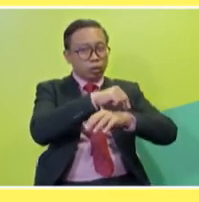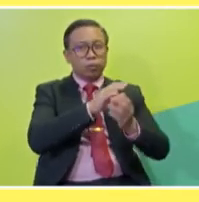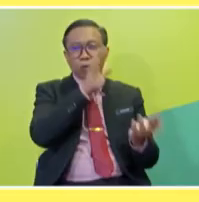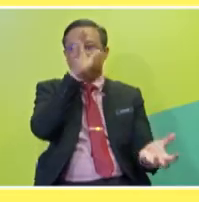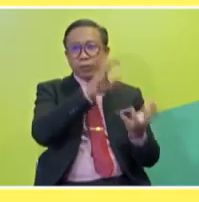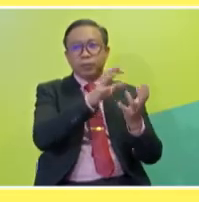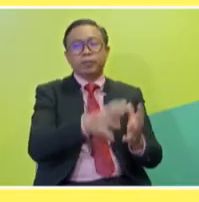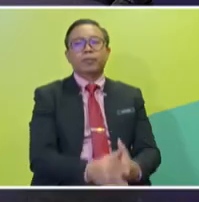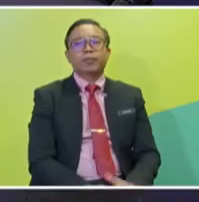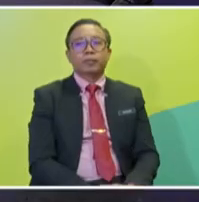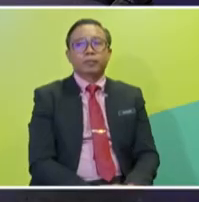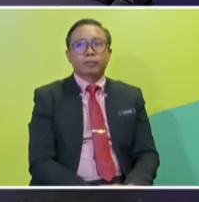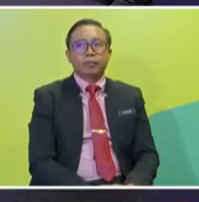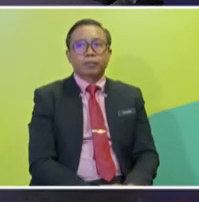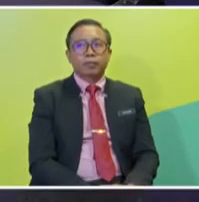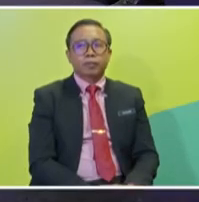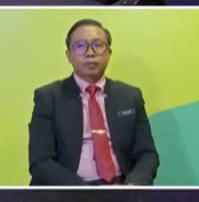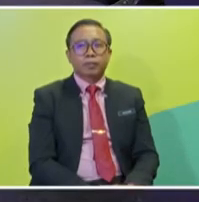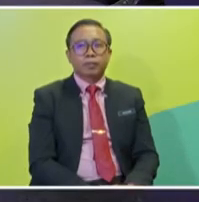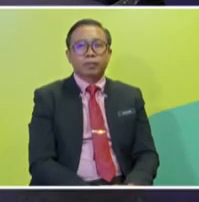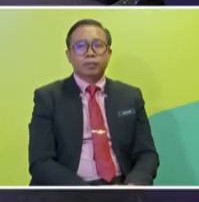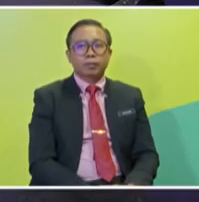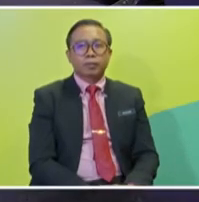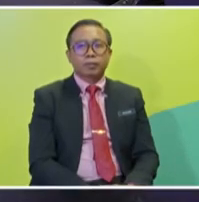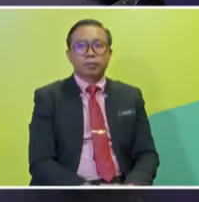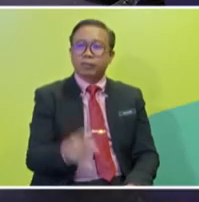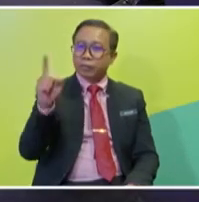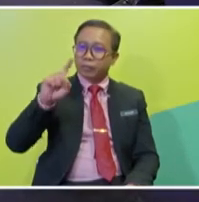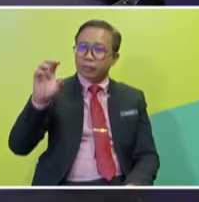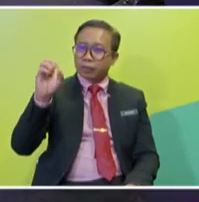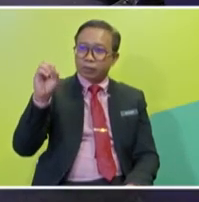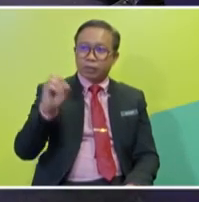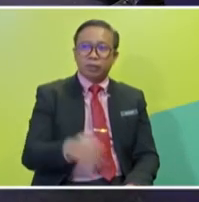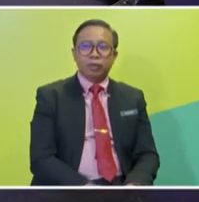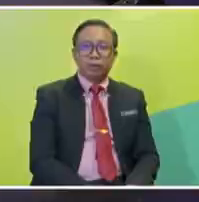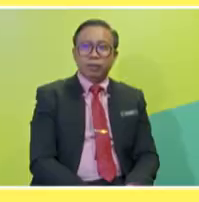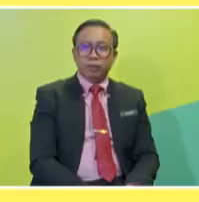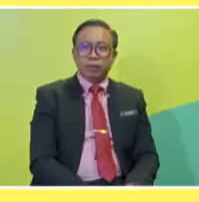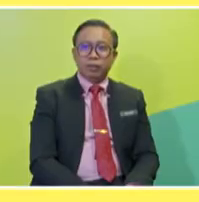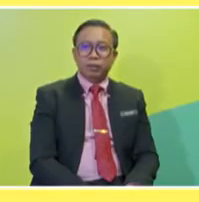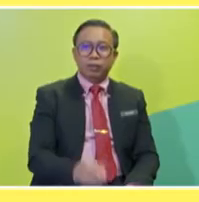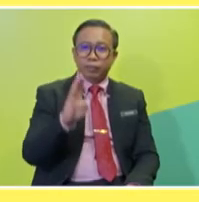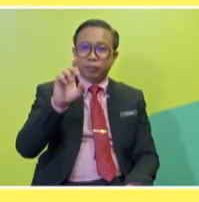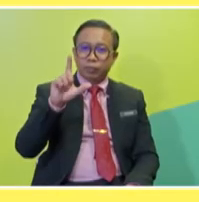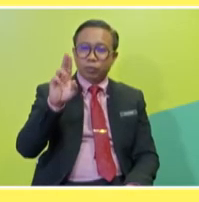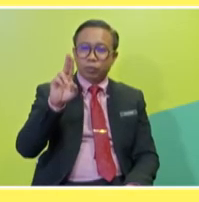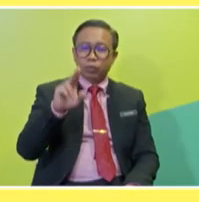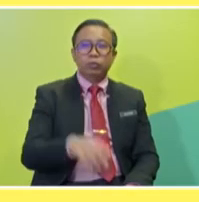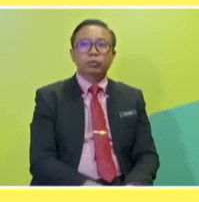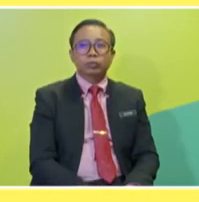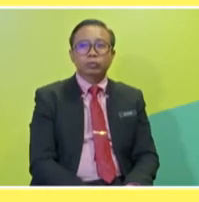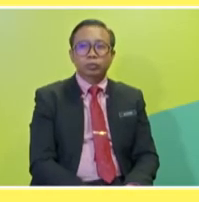buaya benar apa isu saja serunya yang ini berbulu halus dan